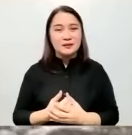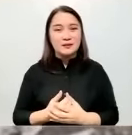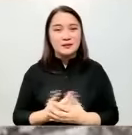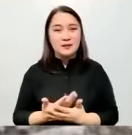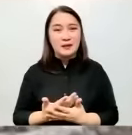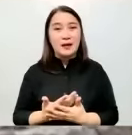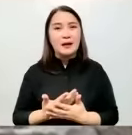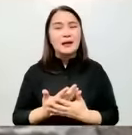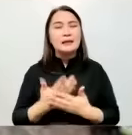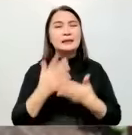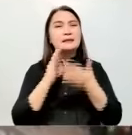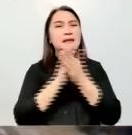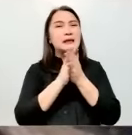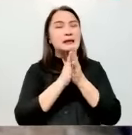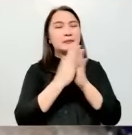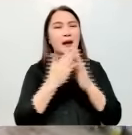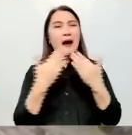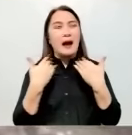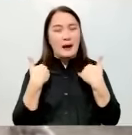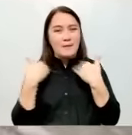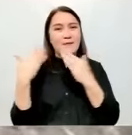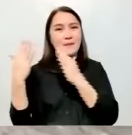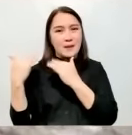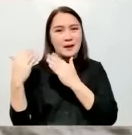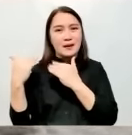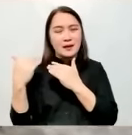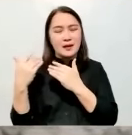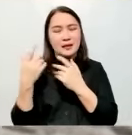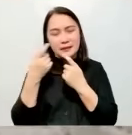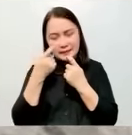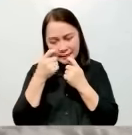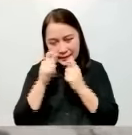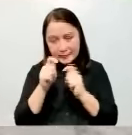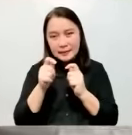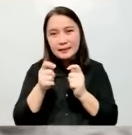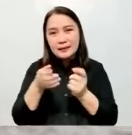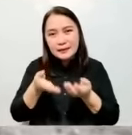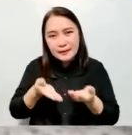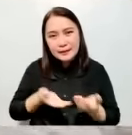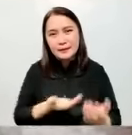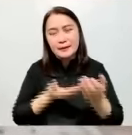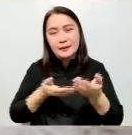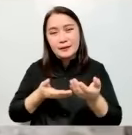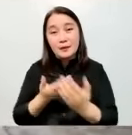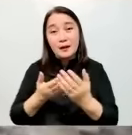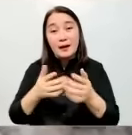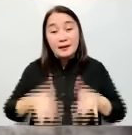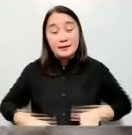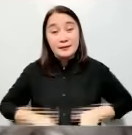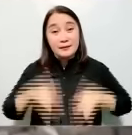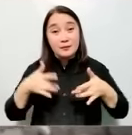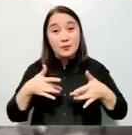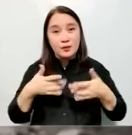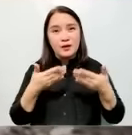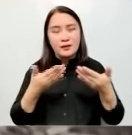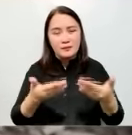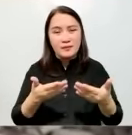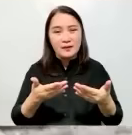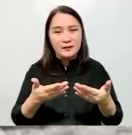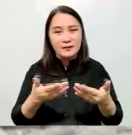Tunog ng pag-asang makakahukay pa ng mga katawan ng taong natabunan ng buhay sa malawakang landslide noong Martes ng